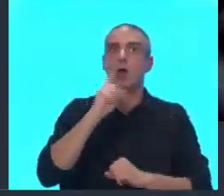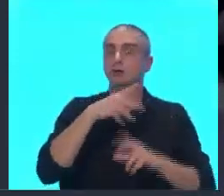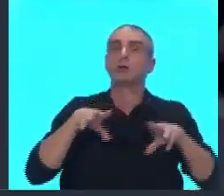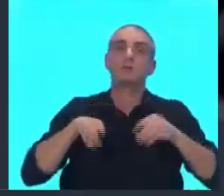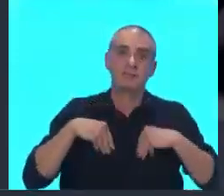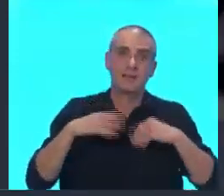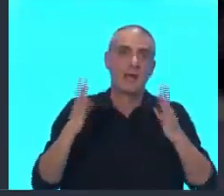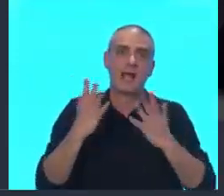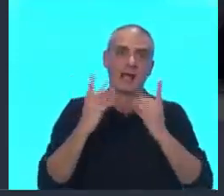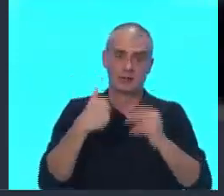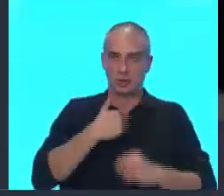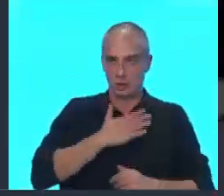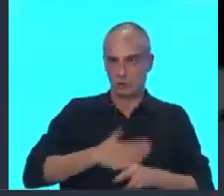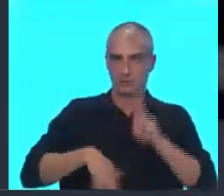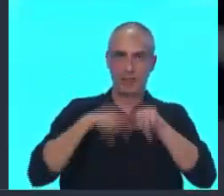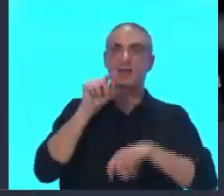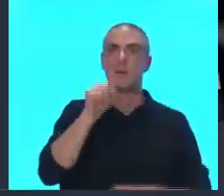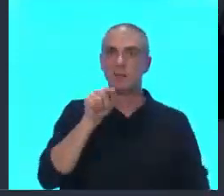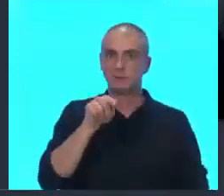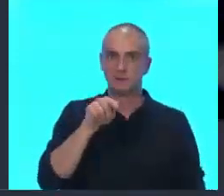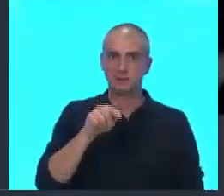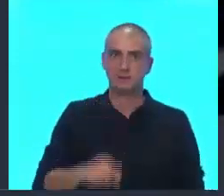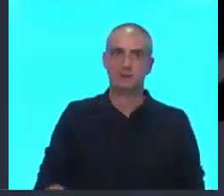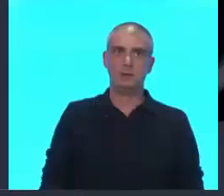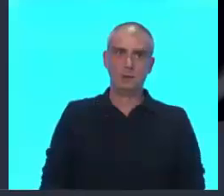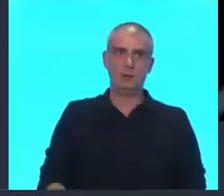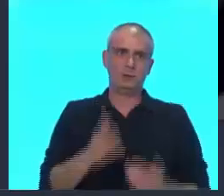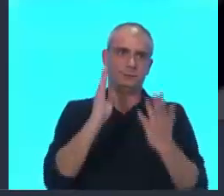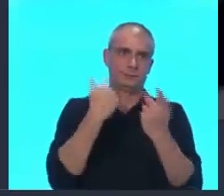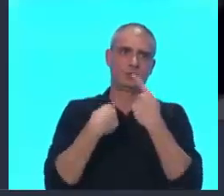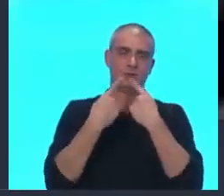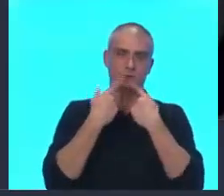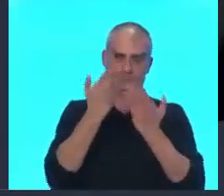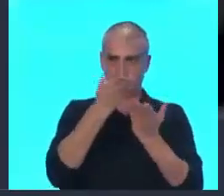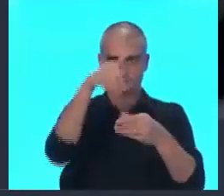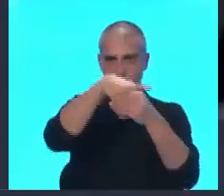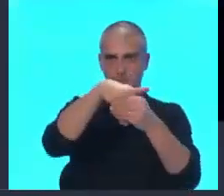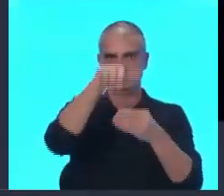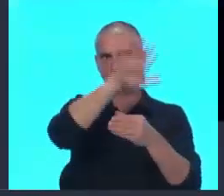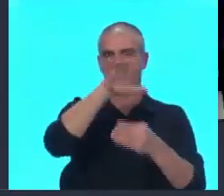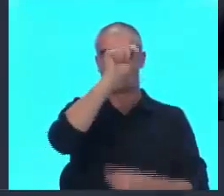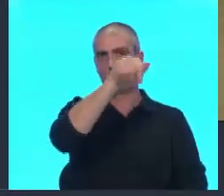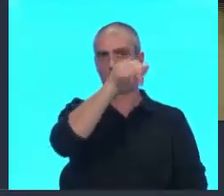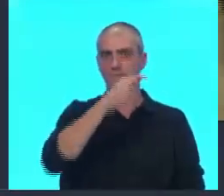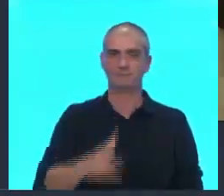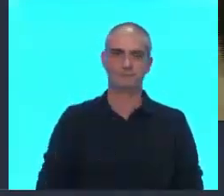עם הדרך שבה אנחנו רוצים לטפל בזה, על כך הרי יהיו דיונים בינם ובין עצמם,